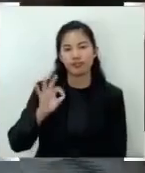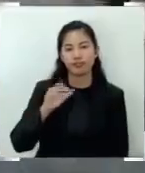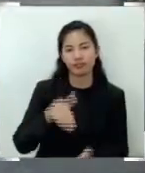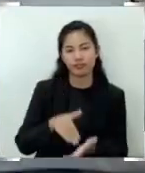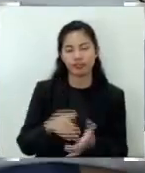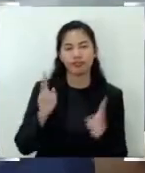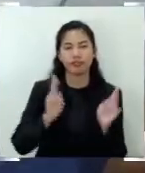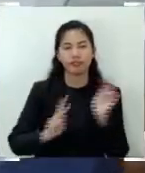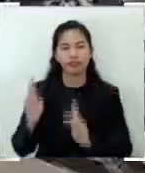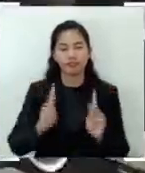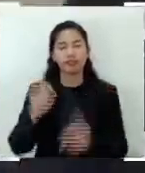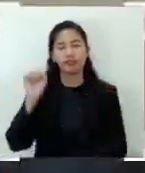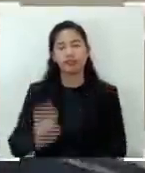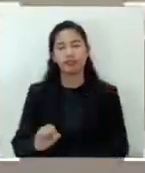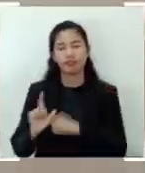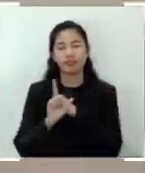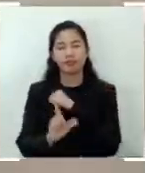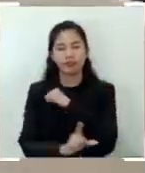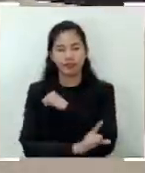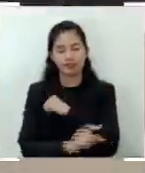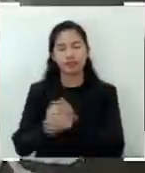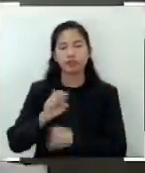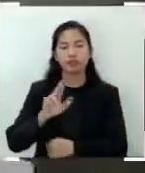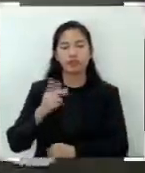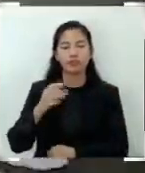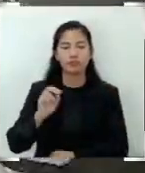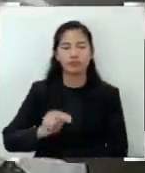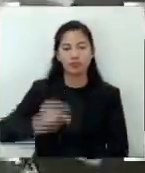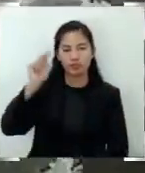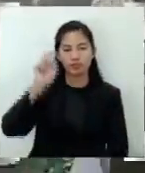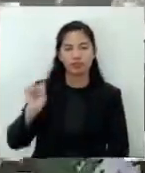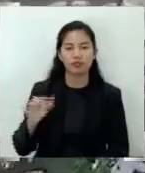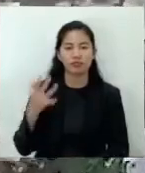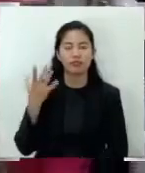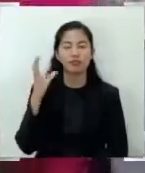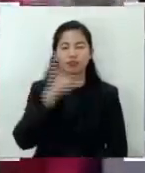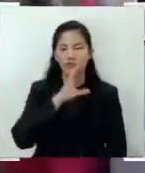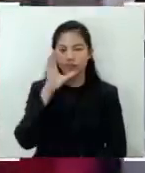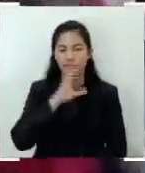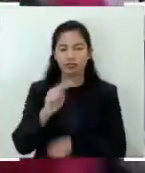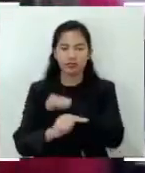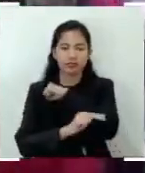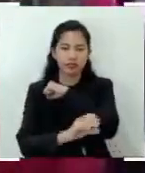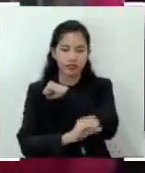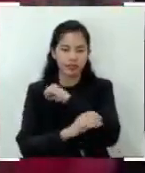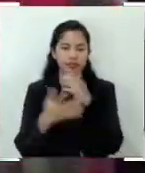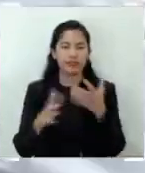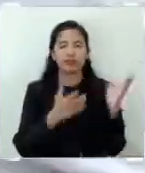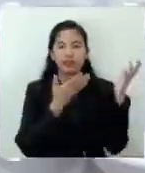Southern Leyte, Surigao del Norte, Siargao Island, Cebu at Negros Occidental ang nahatira ng food packs,